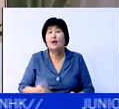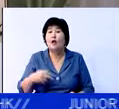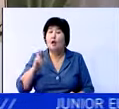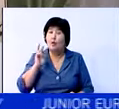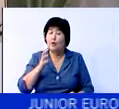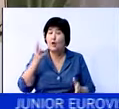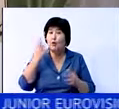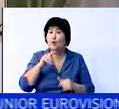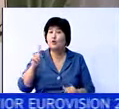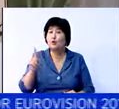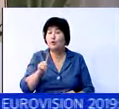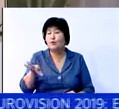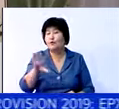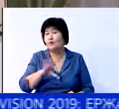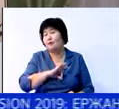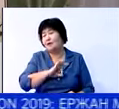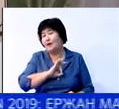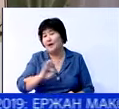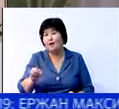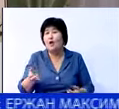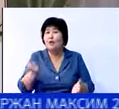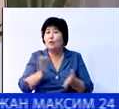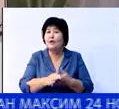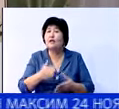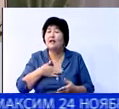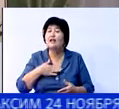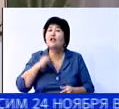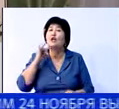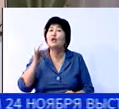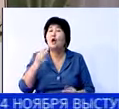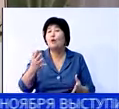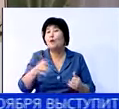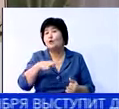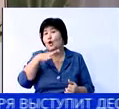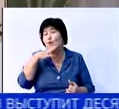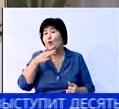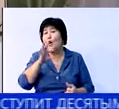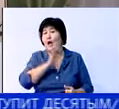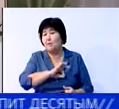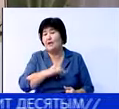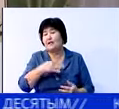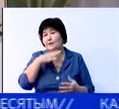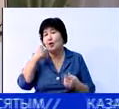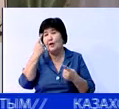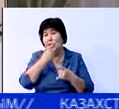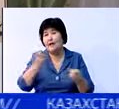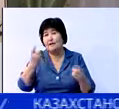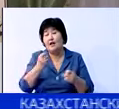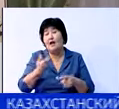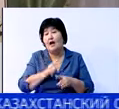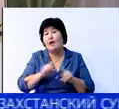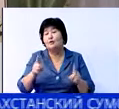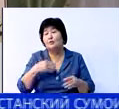Пришла на ночь в музей. Все прошло хорошо. Познакомились с нашей историей. Получила много полезной для себя информации. Особенно